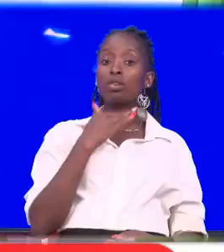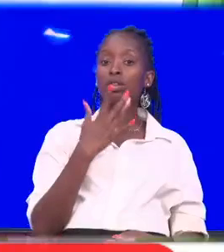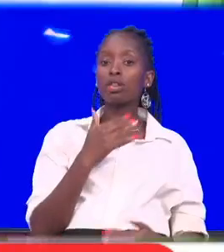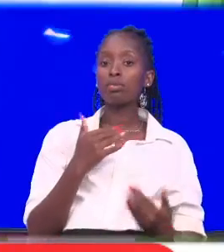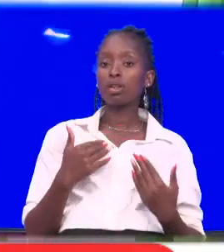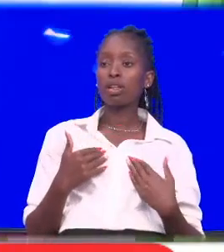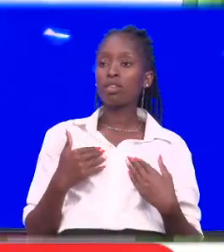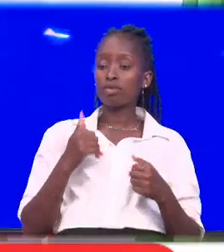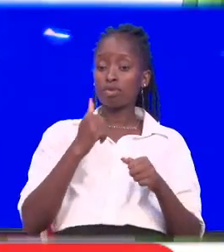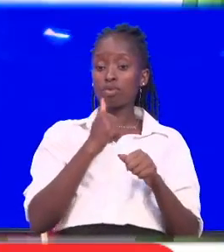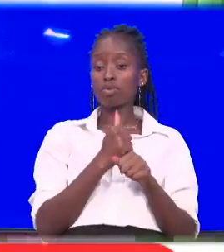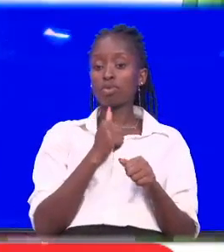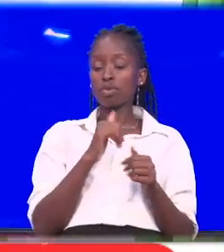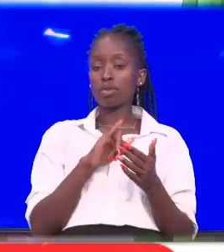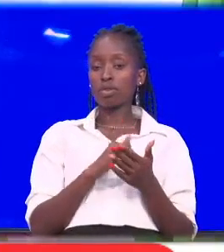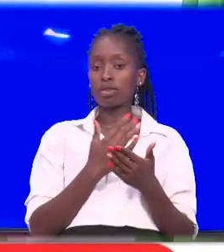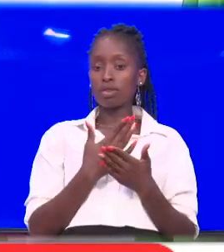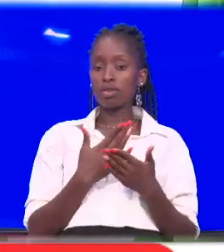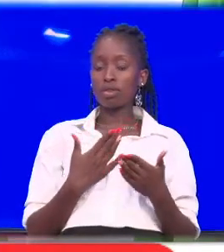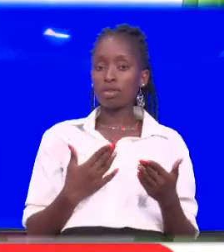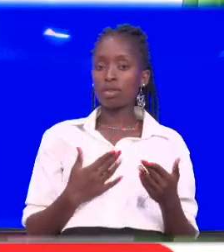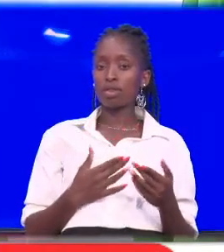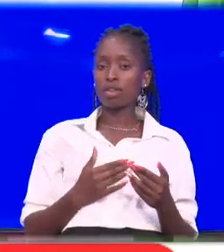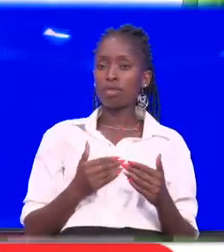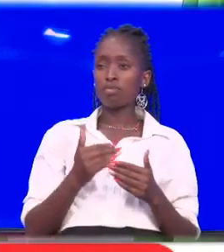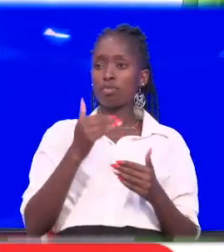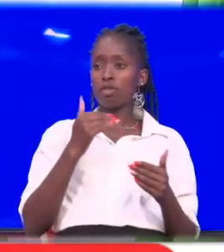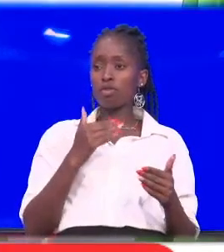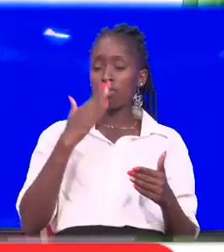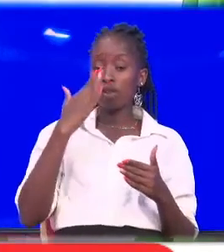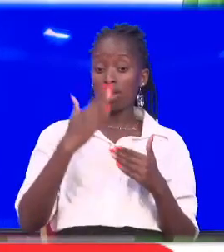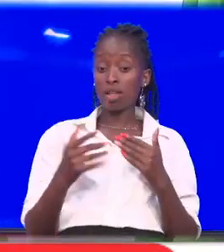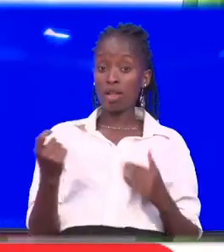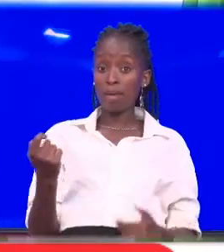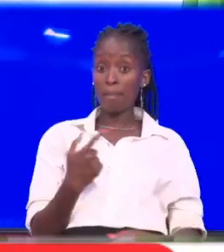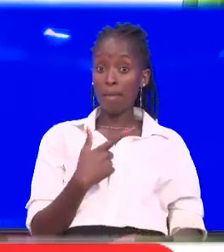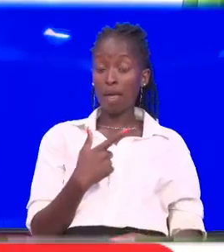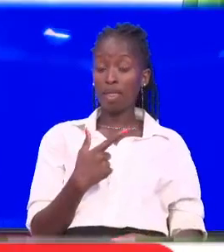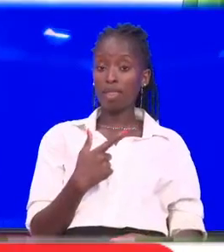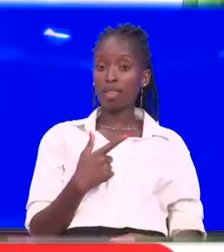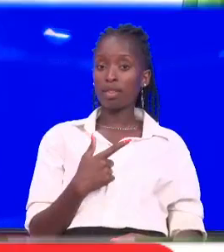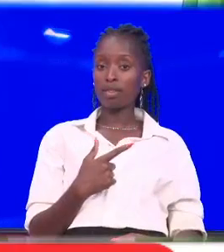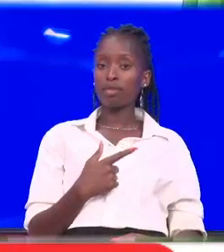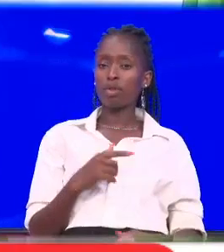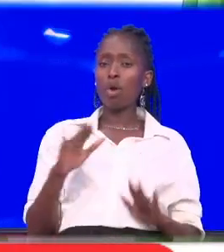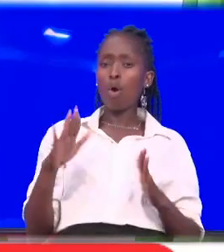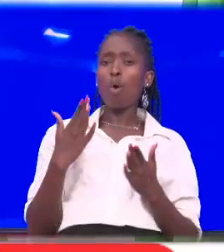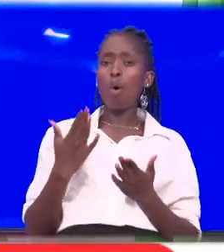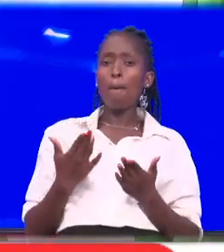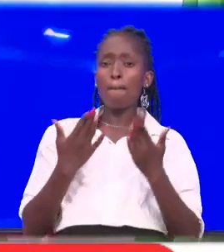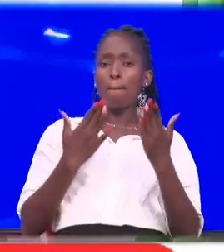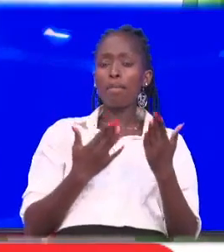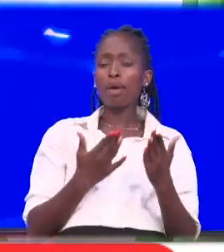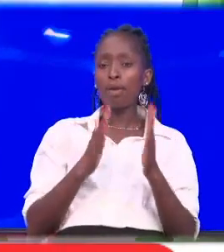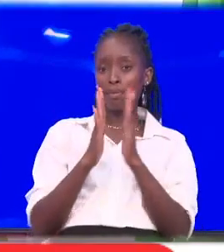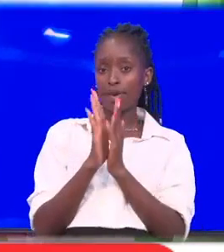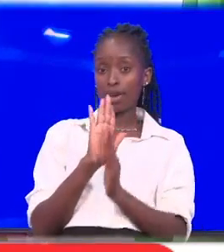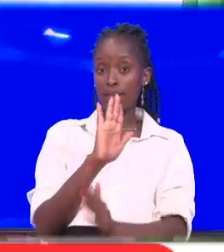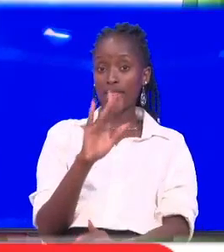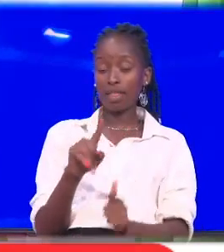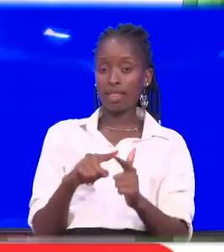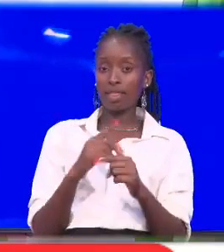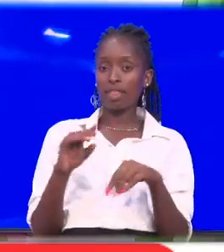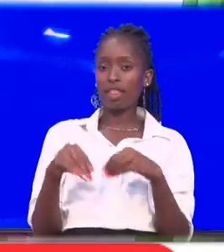mara moja kabla ya mwisho wa mwezi huu, ama walete maombi yao wapewe idhini